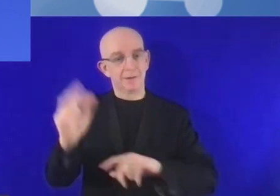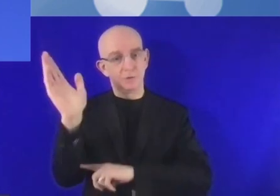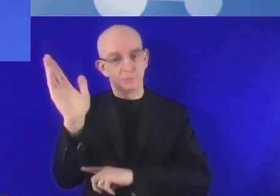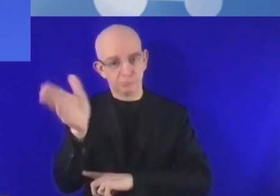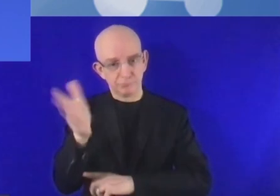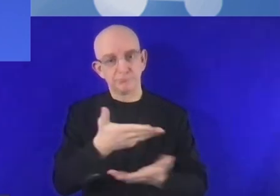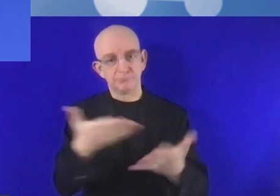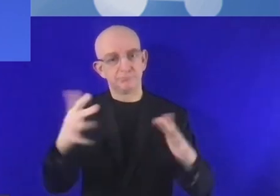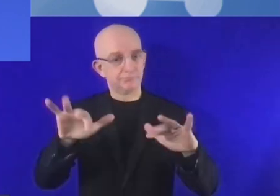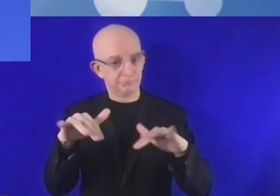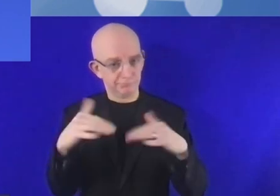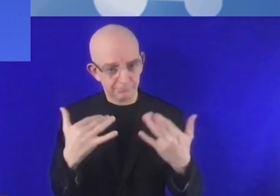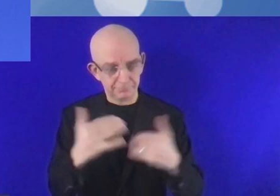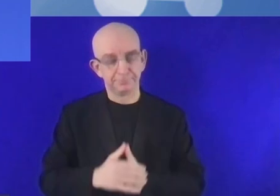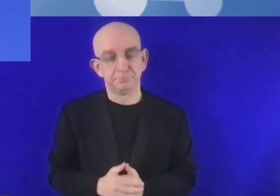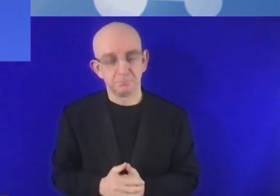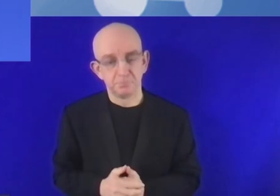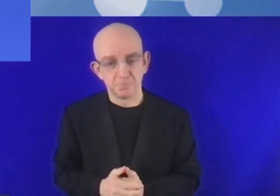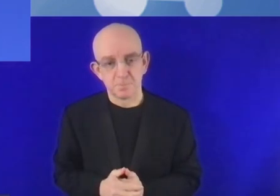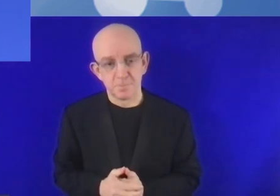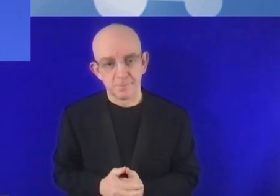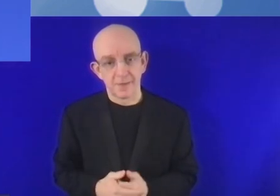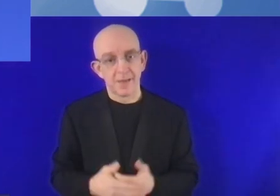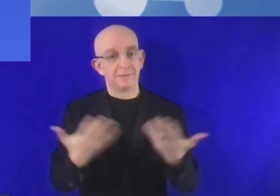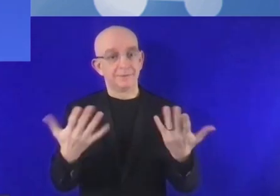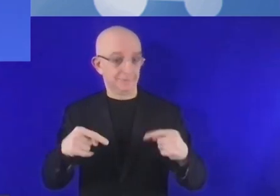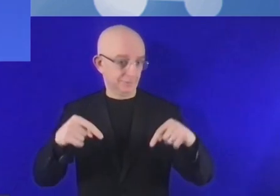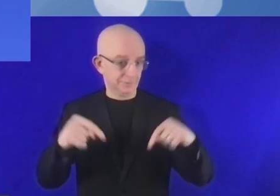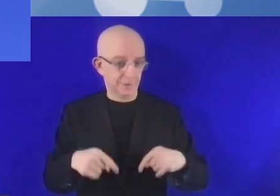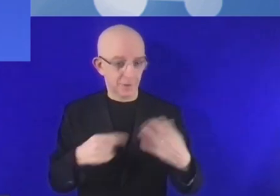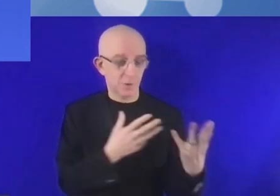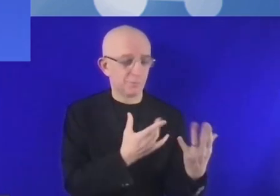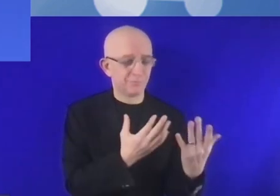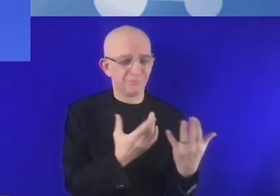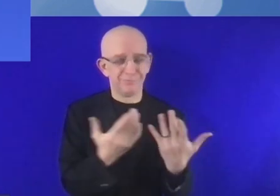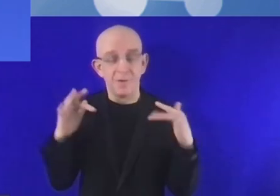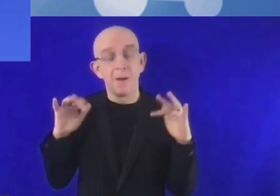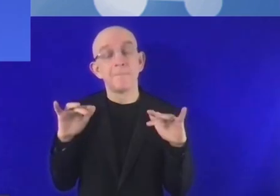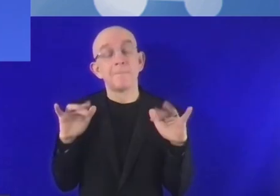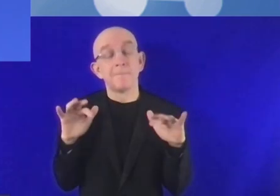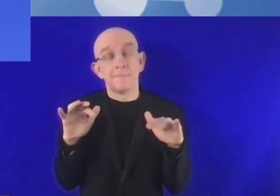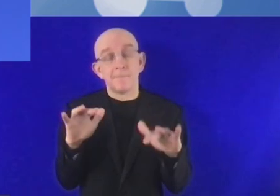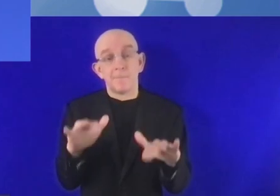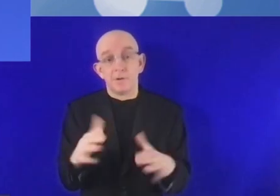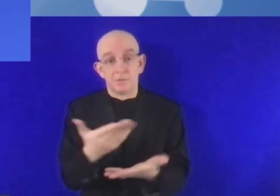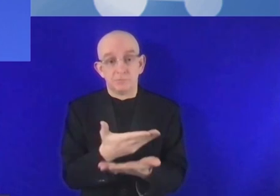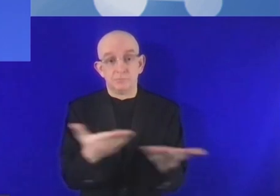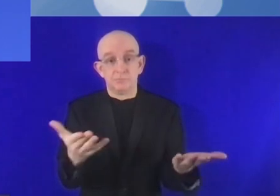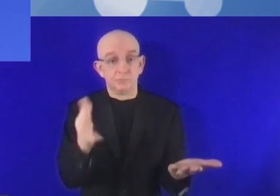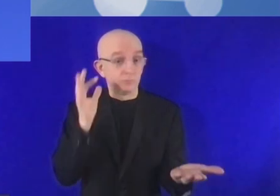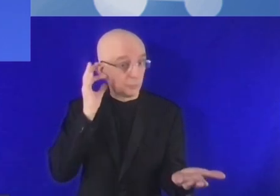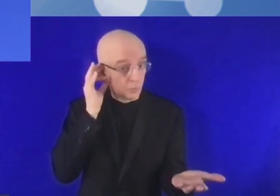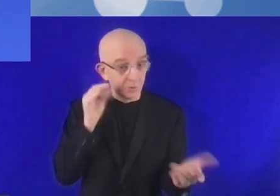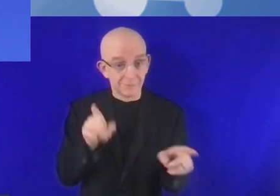dziś do Państwa. Ale pamiętam, że gdzieś tam za mną stoją miliony ludzi